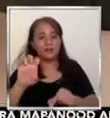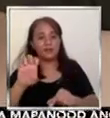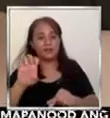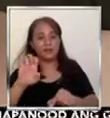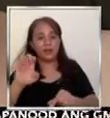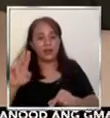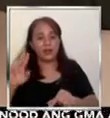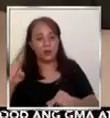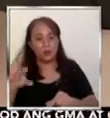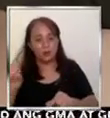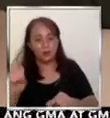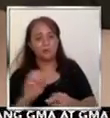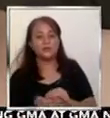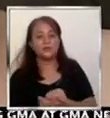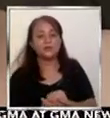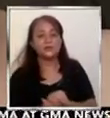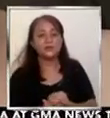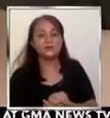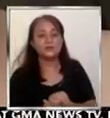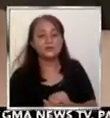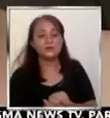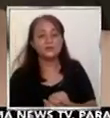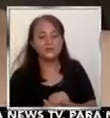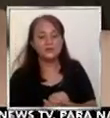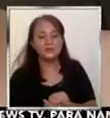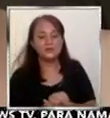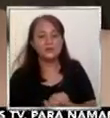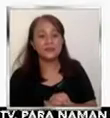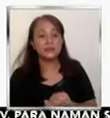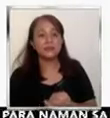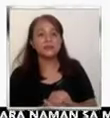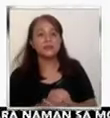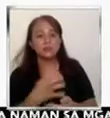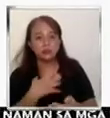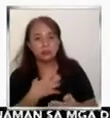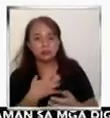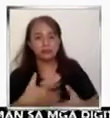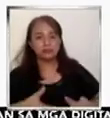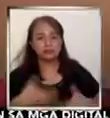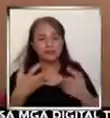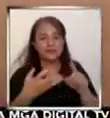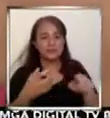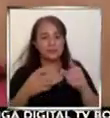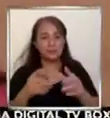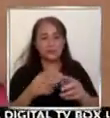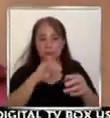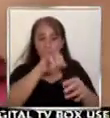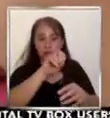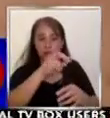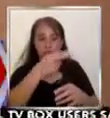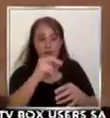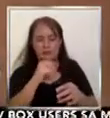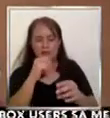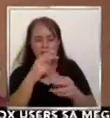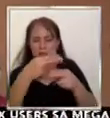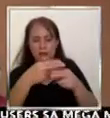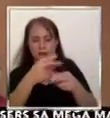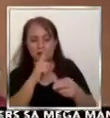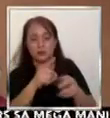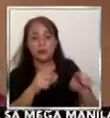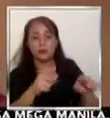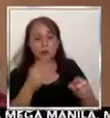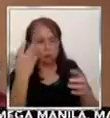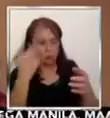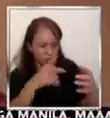Napapatupad yung ano? Hinaing at himutok ni John, tinya tunay na pangalan. Kahina-hinala ang listahan ng